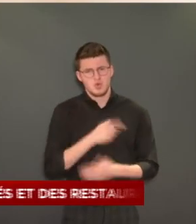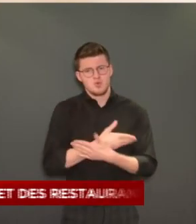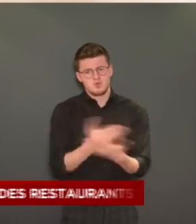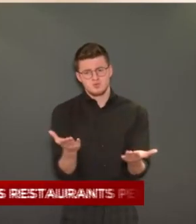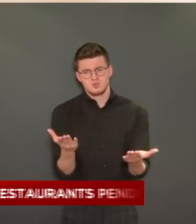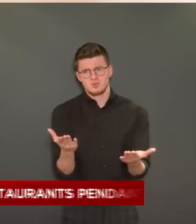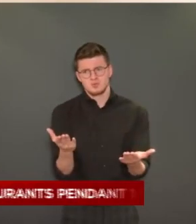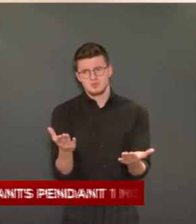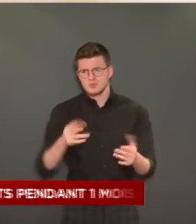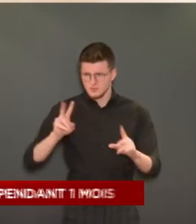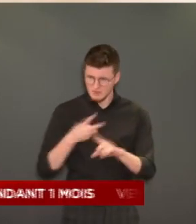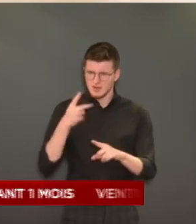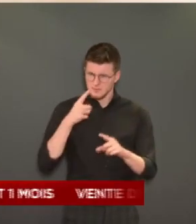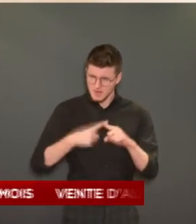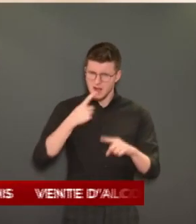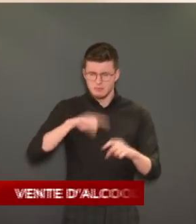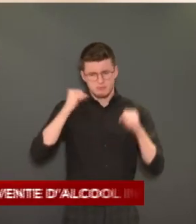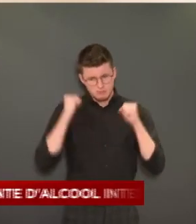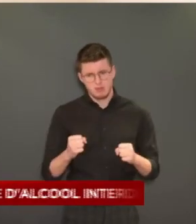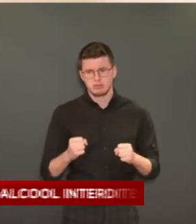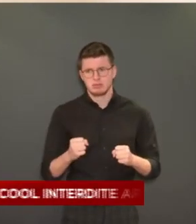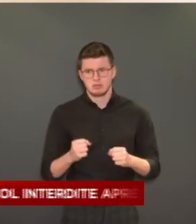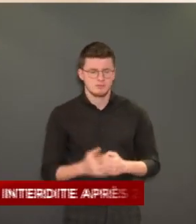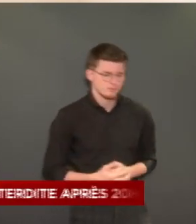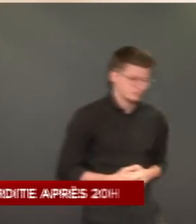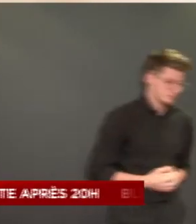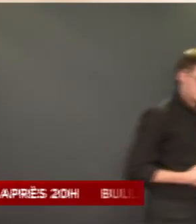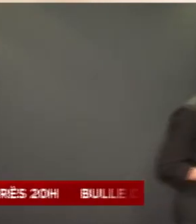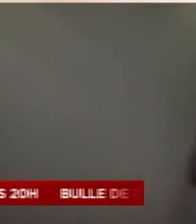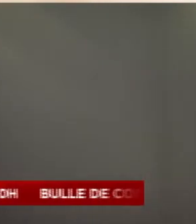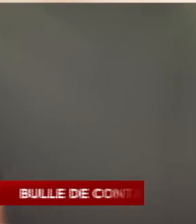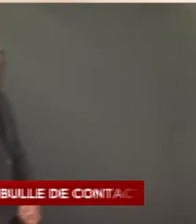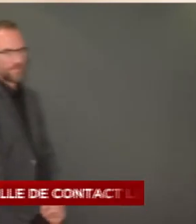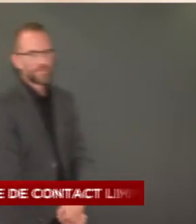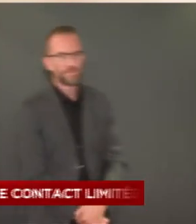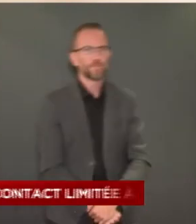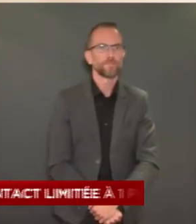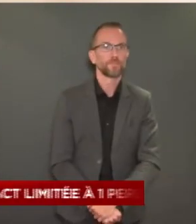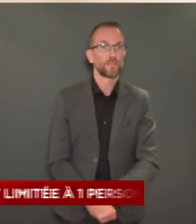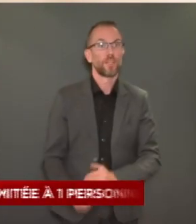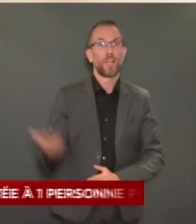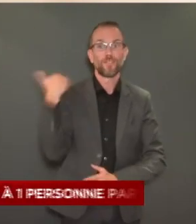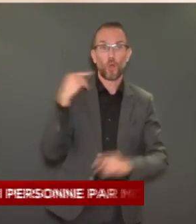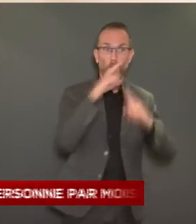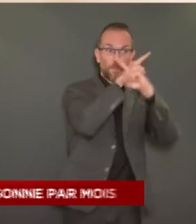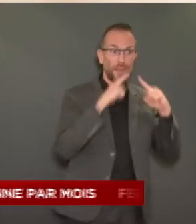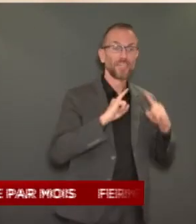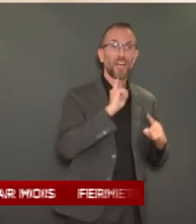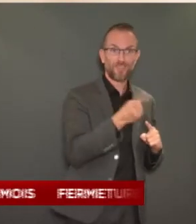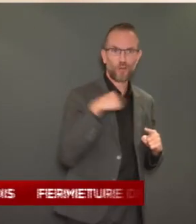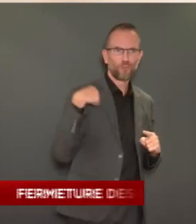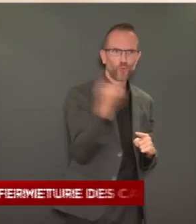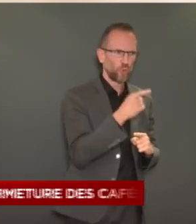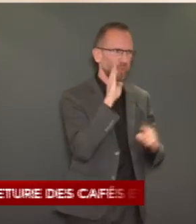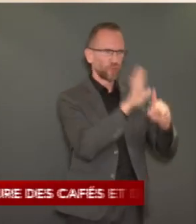arriverons. Nous y arriverons. En avril, nous avons prouvé, nous les Belges, qu'on est capable